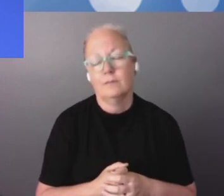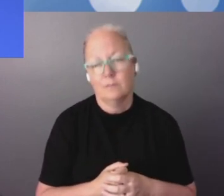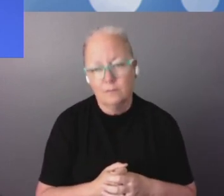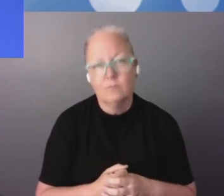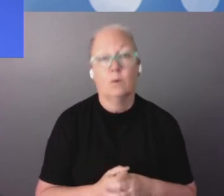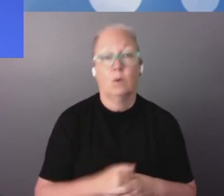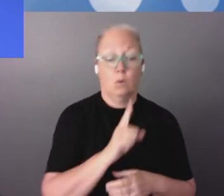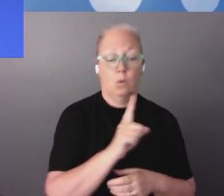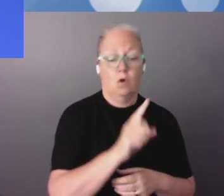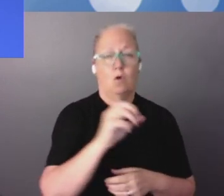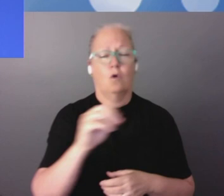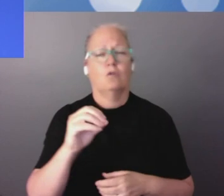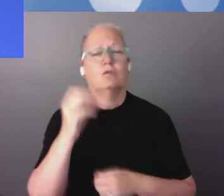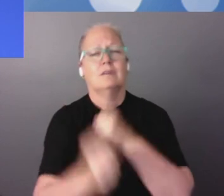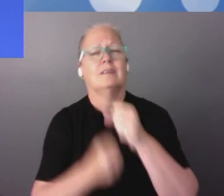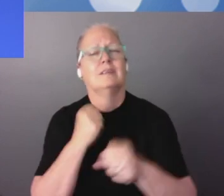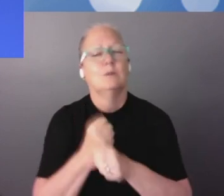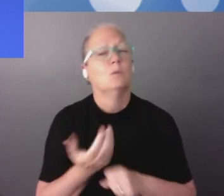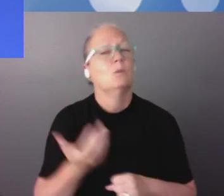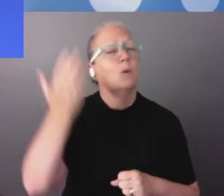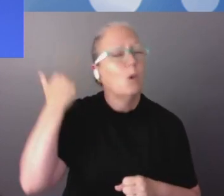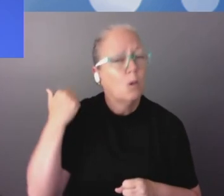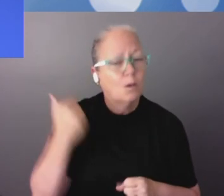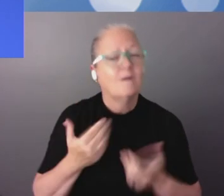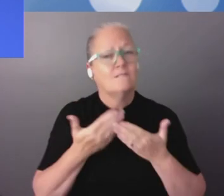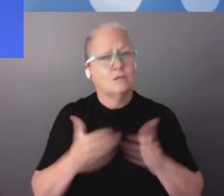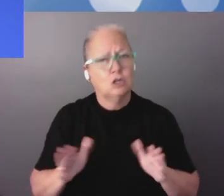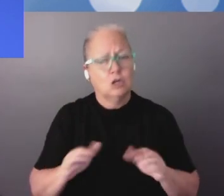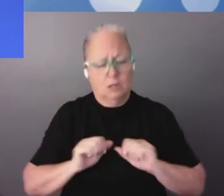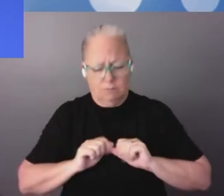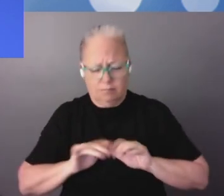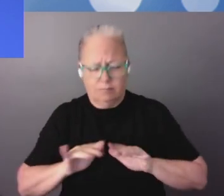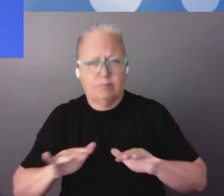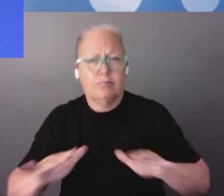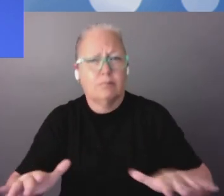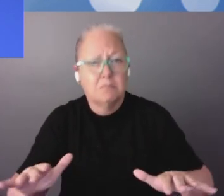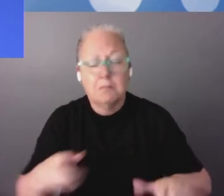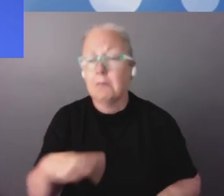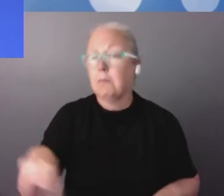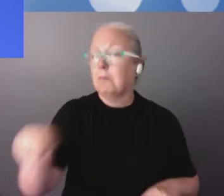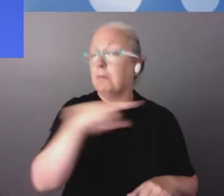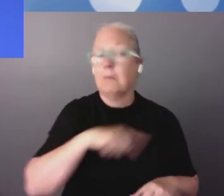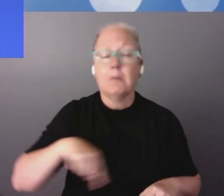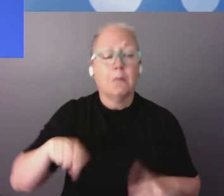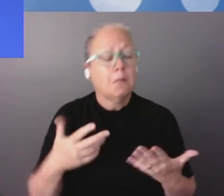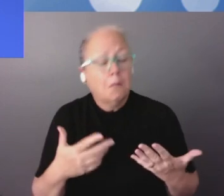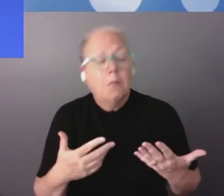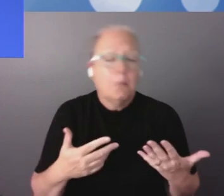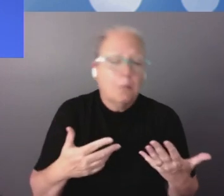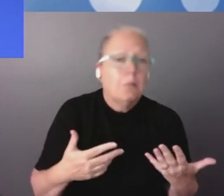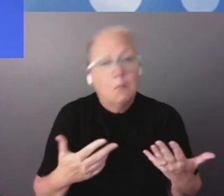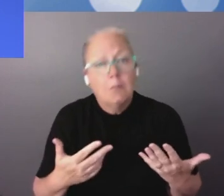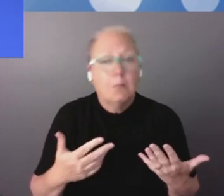各国在各种程度上成立了一个对付垄断的